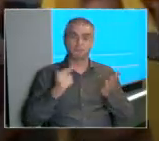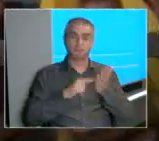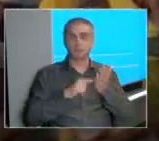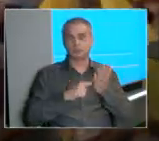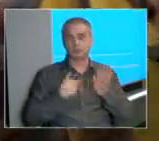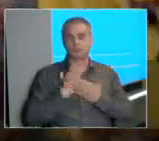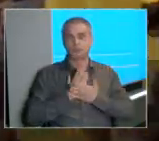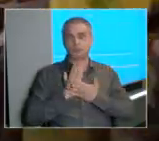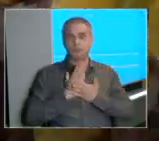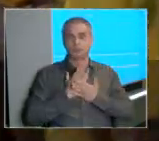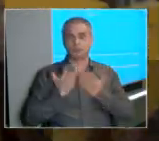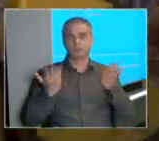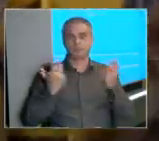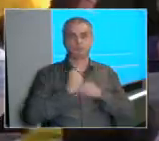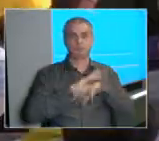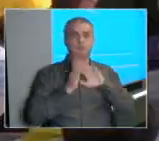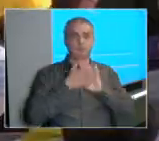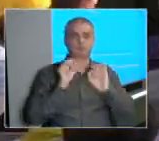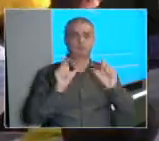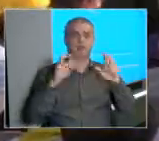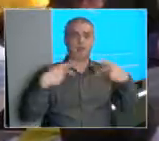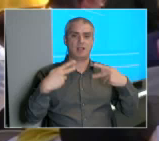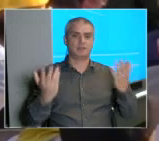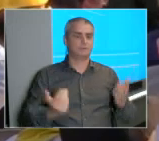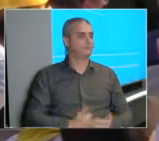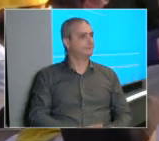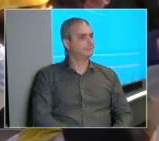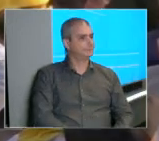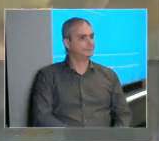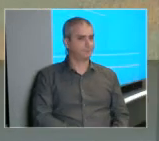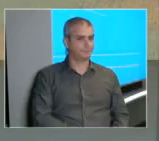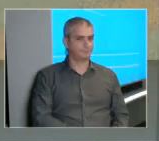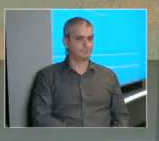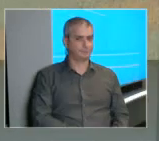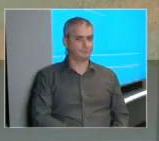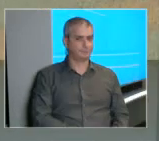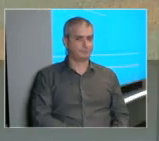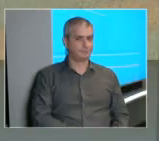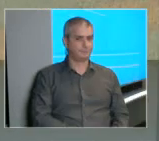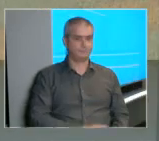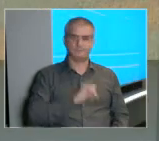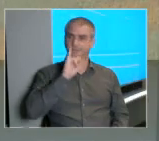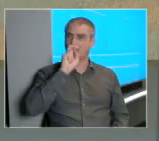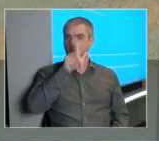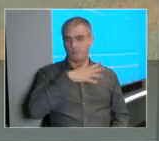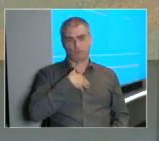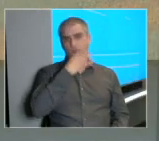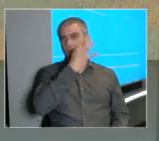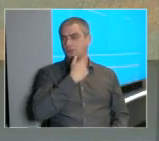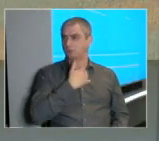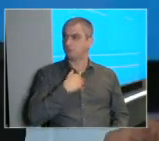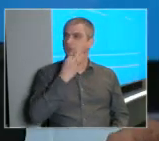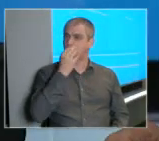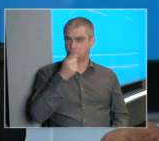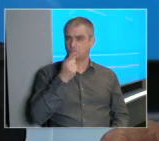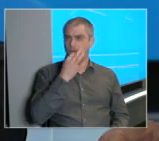גם נערכים, כן. ננקטים כל הצעדים כדי להרתיע ולמנוע. האלוף גלעד, יעקב, בבקשה. שלום לך, אלוף במילואים גלעד. אני רוצה לשאול